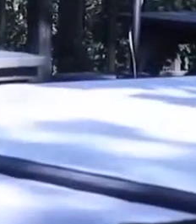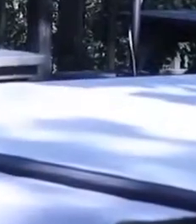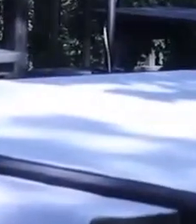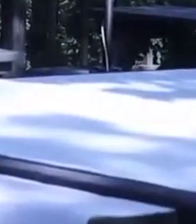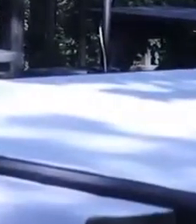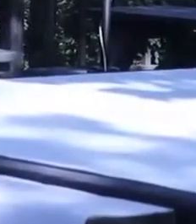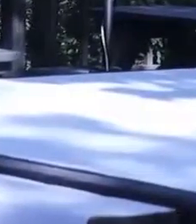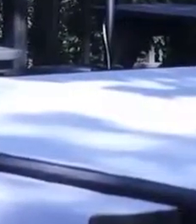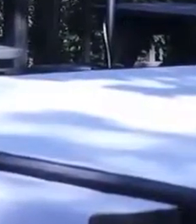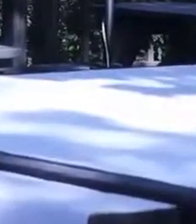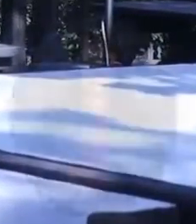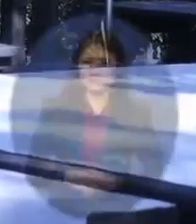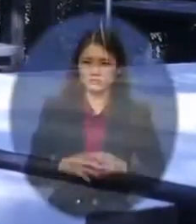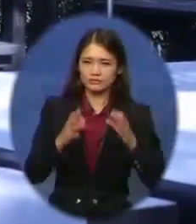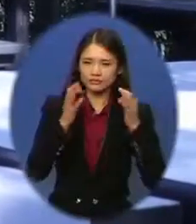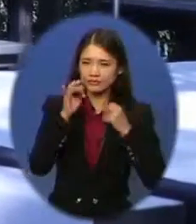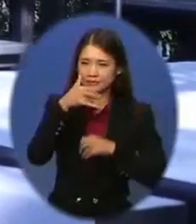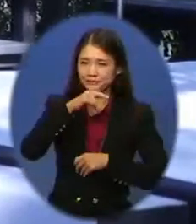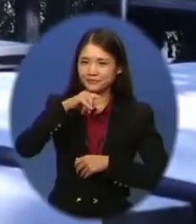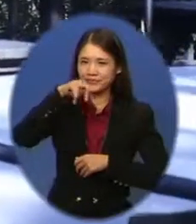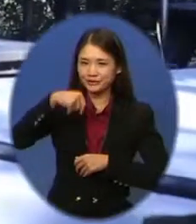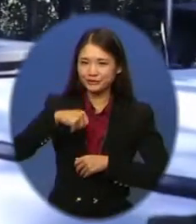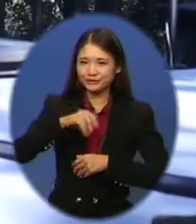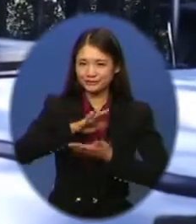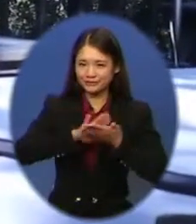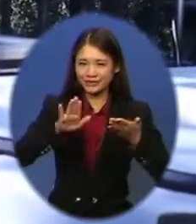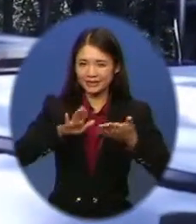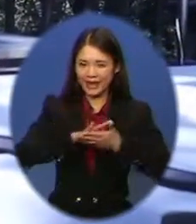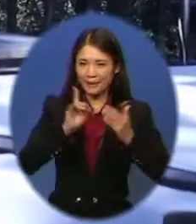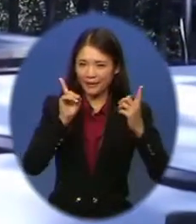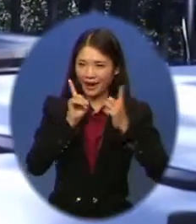해갈사한테 김진수 실장입니다. 만나는 경우 반갑습니다.